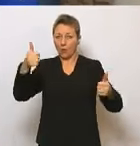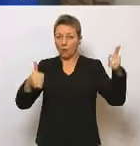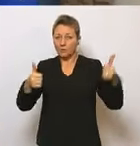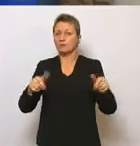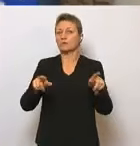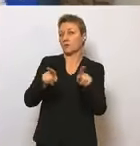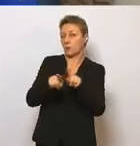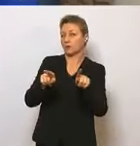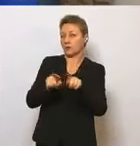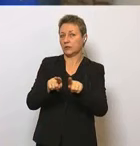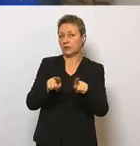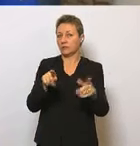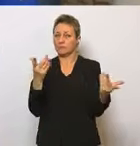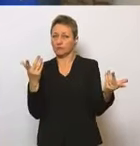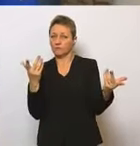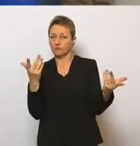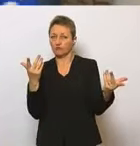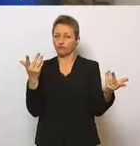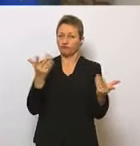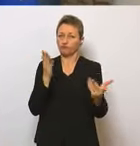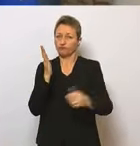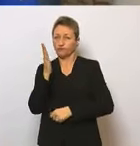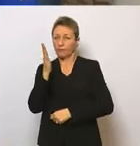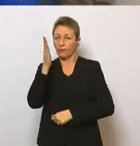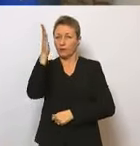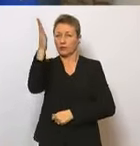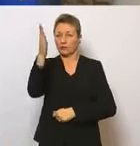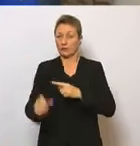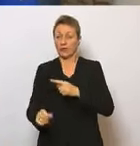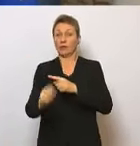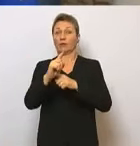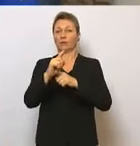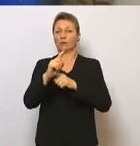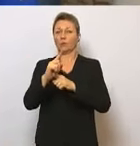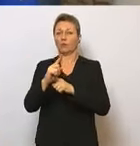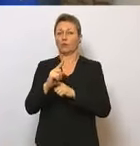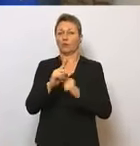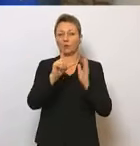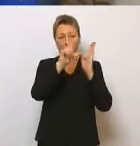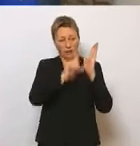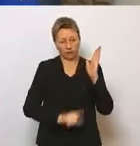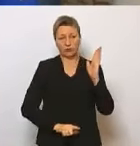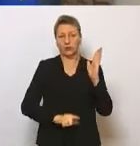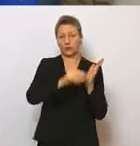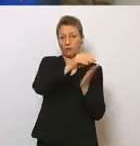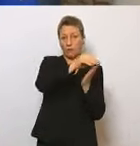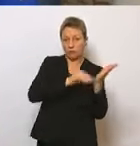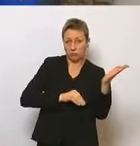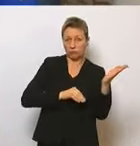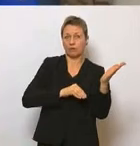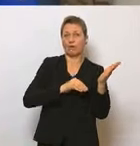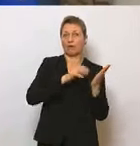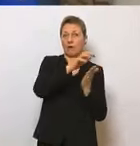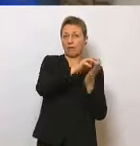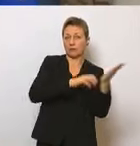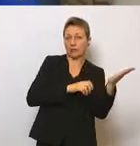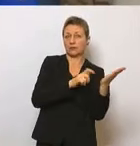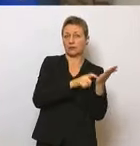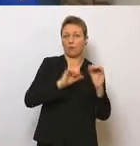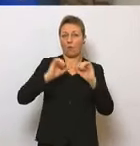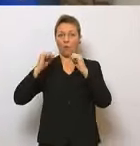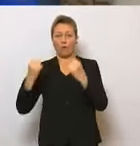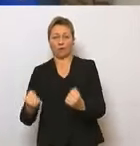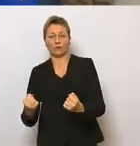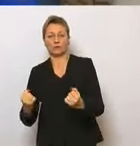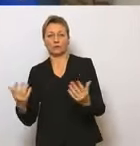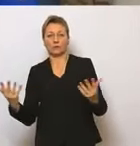l'innovation. Et en plus de cette législation et de sa mise en œuvre, il y aura un renforcement des